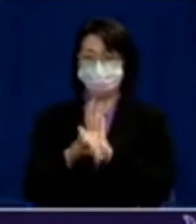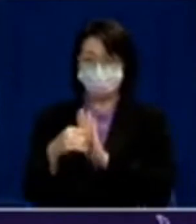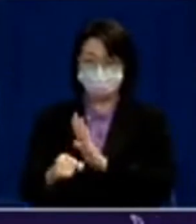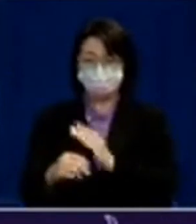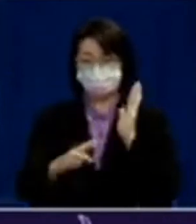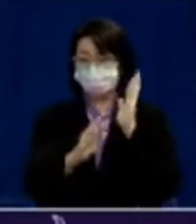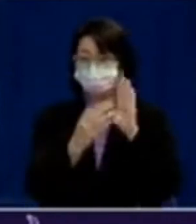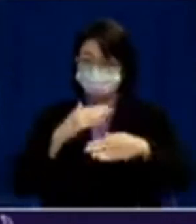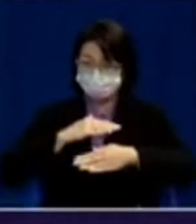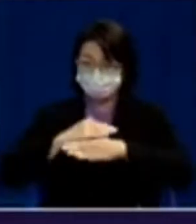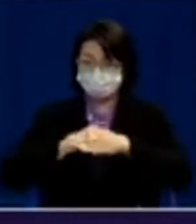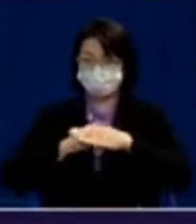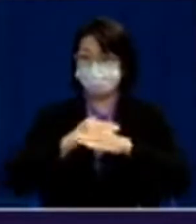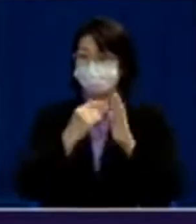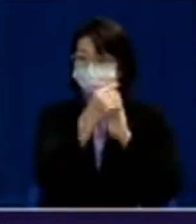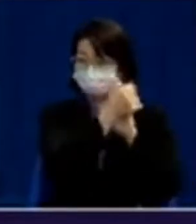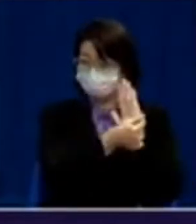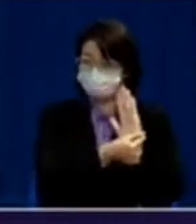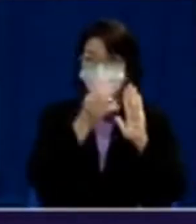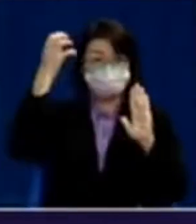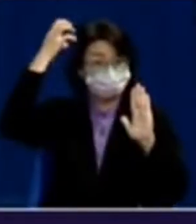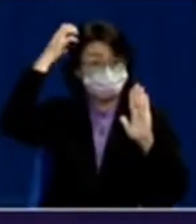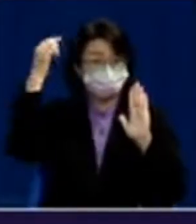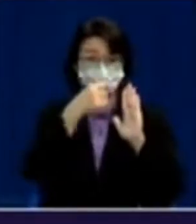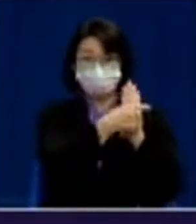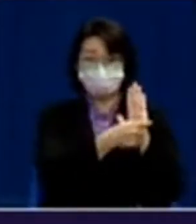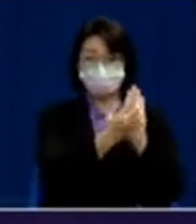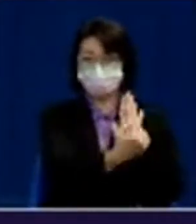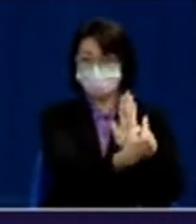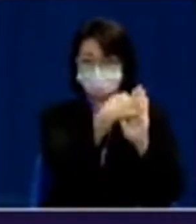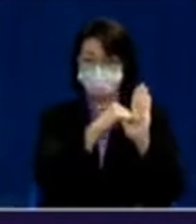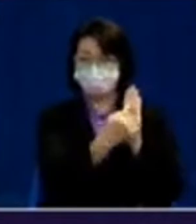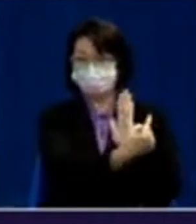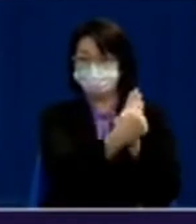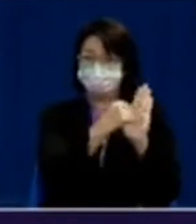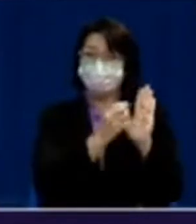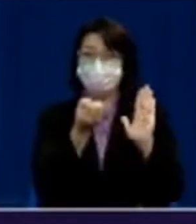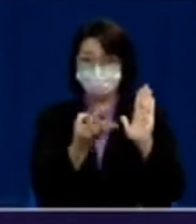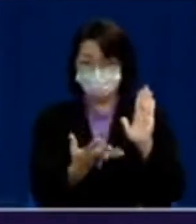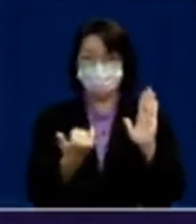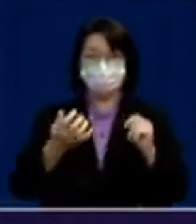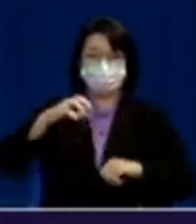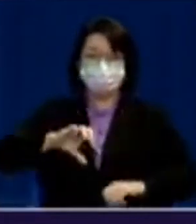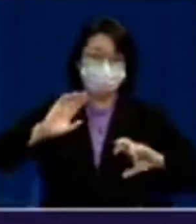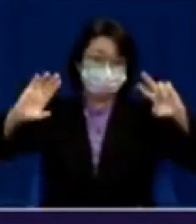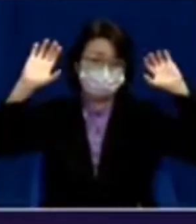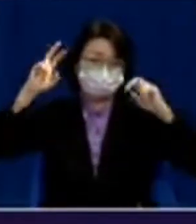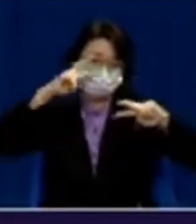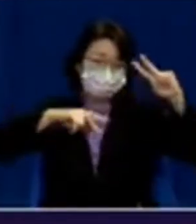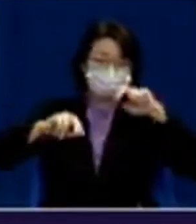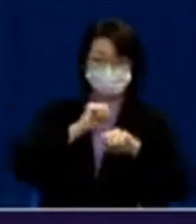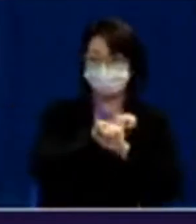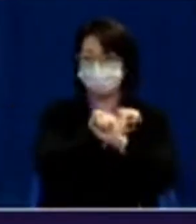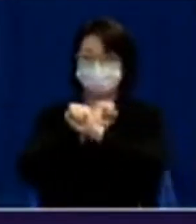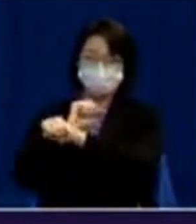แดนทางสปป.ลาวก็เป็นพื้นที่ที่การเดินทางไม่ได้สะดวกแล้วก็เรามีหน่วยงานที่เป็นกองกำลังป้องกันชาย